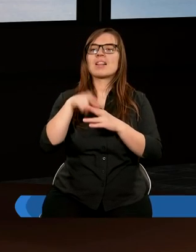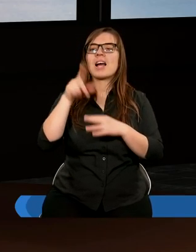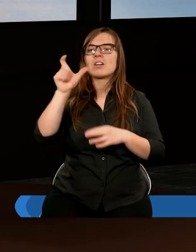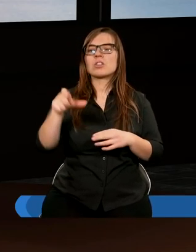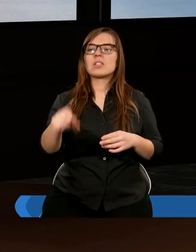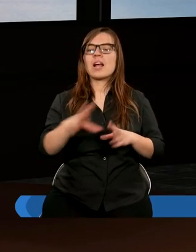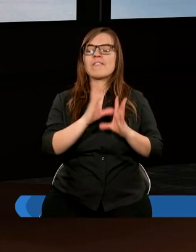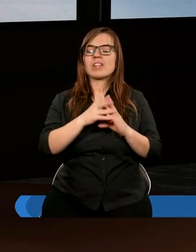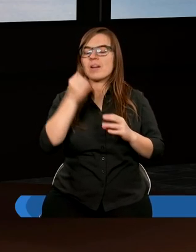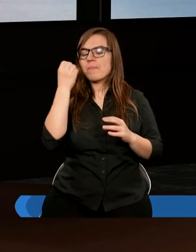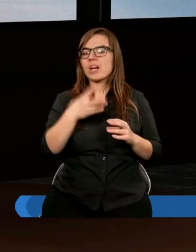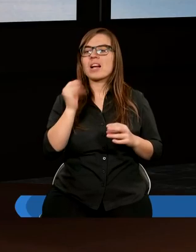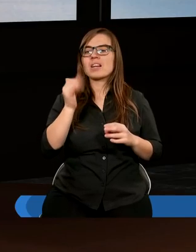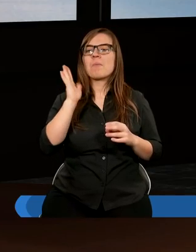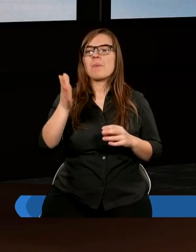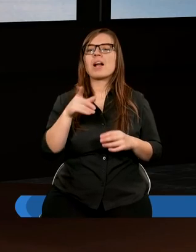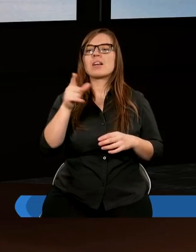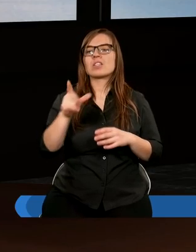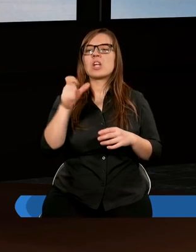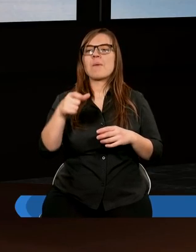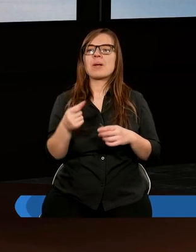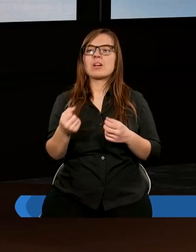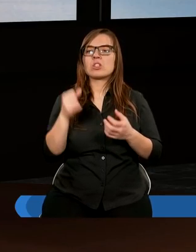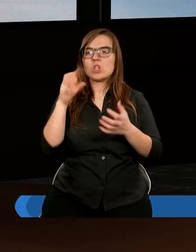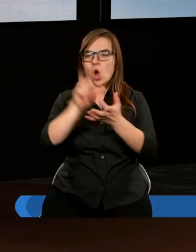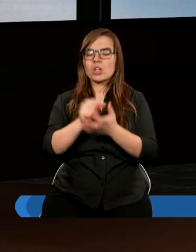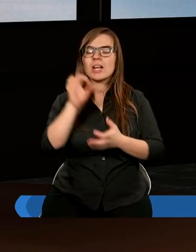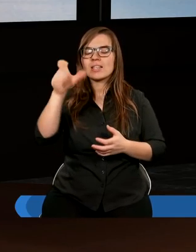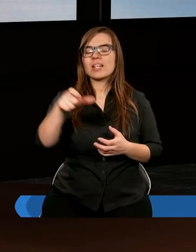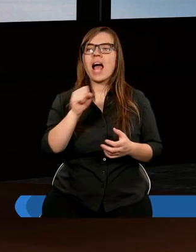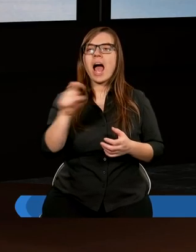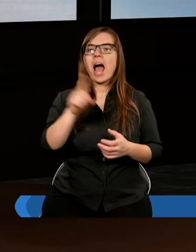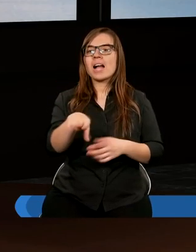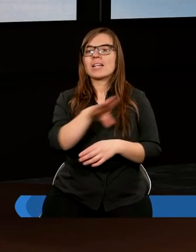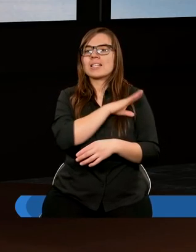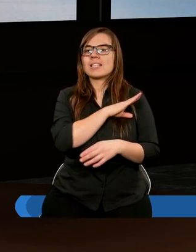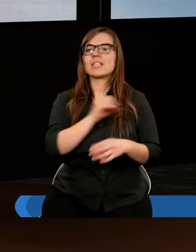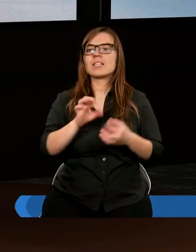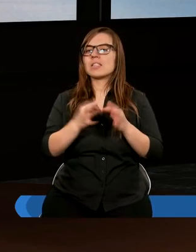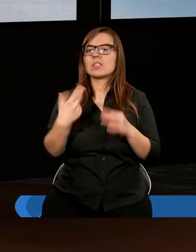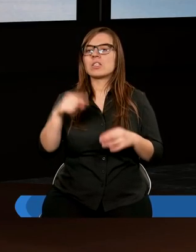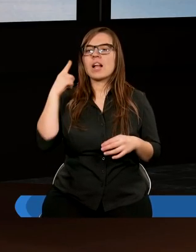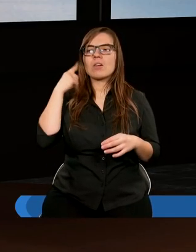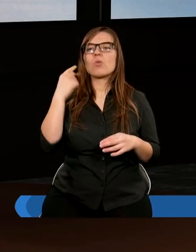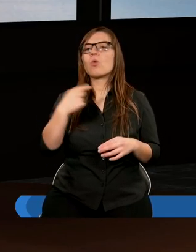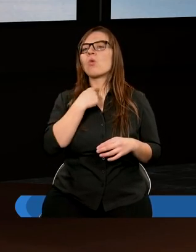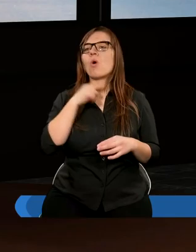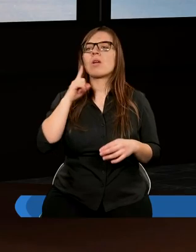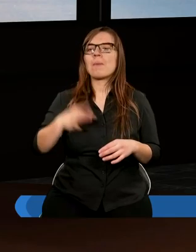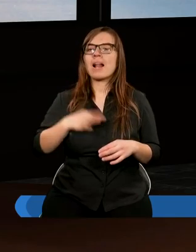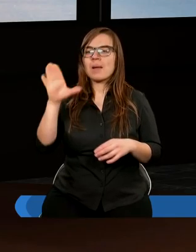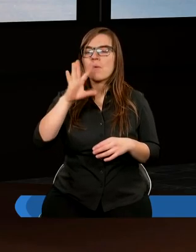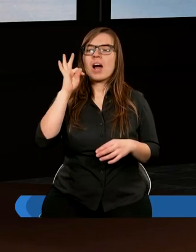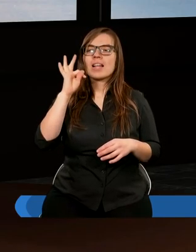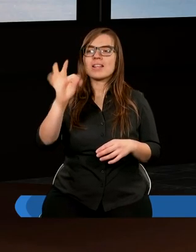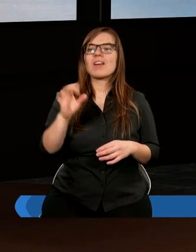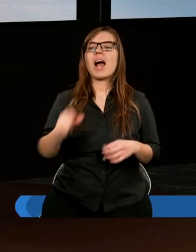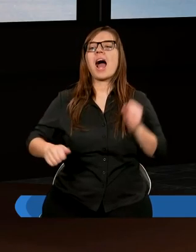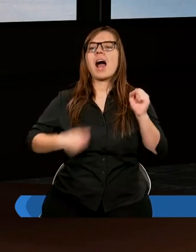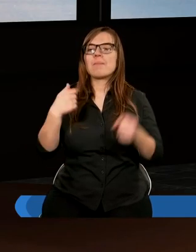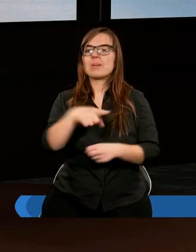ciebie te wszystkie przekleństwa i będą cię ścigały i dosięgną cię, aż zginiesz, gdyż nie słuchałeś głosu Pana, Boga Twego,